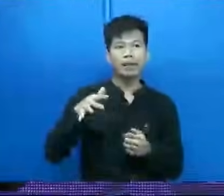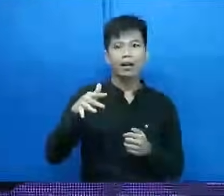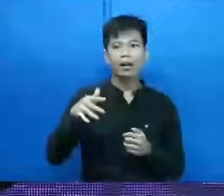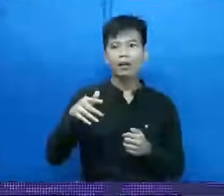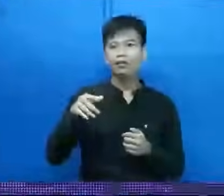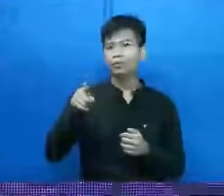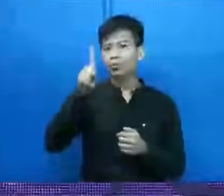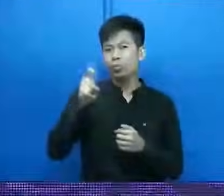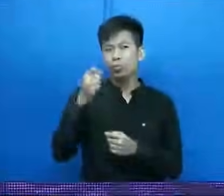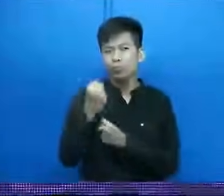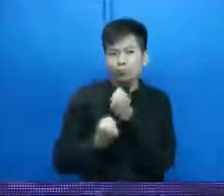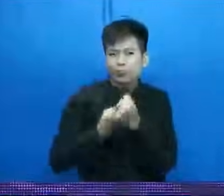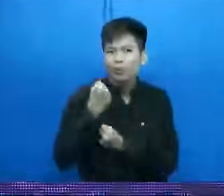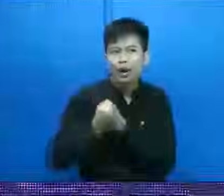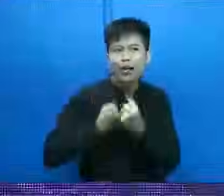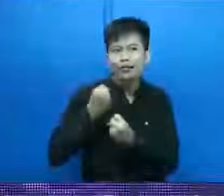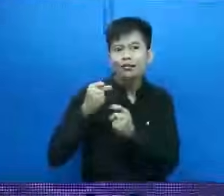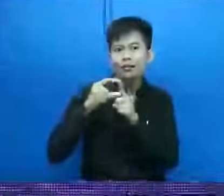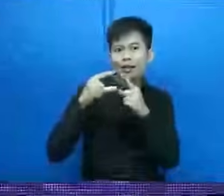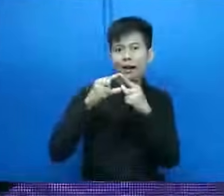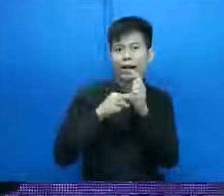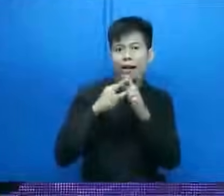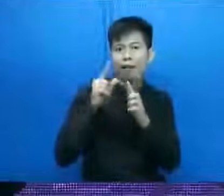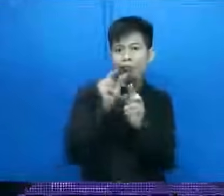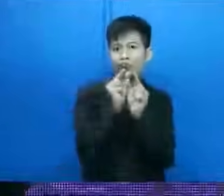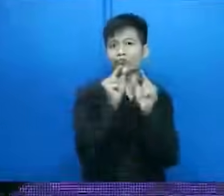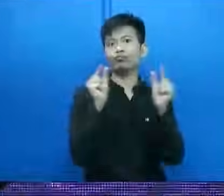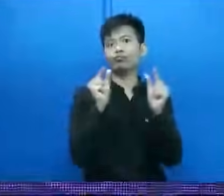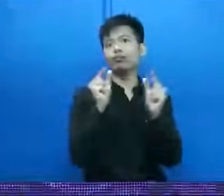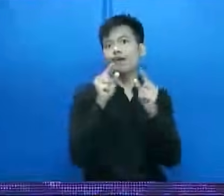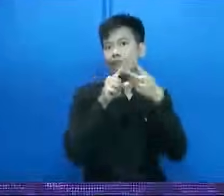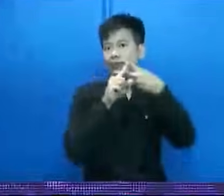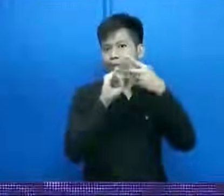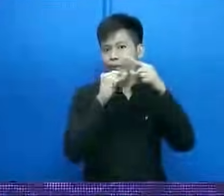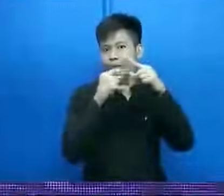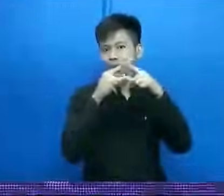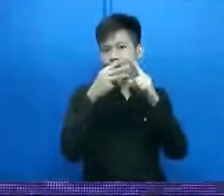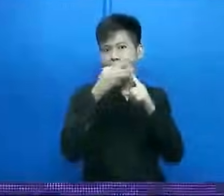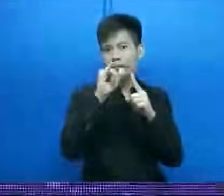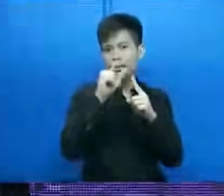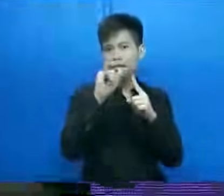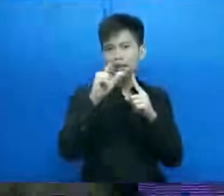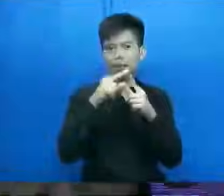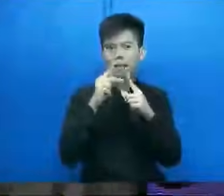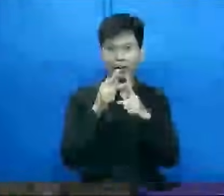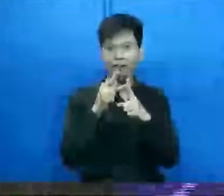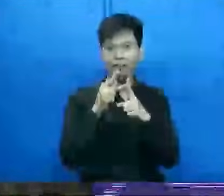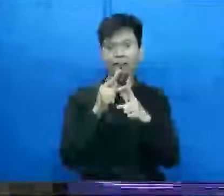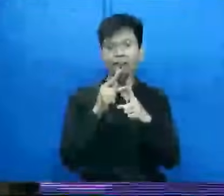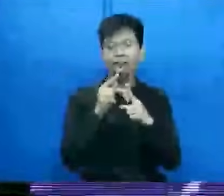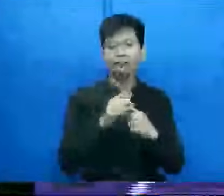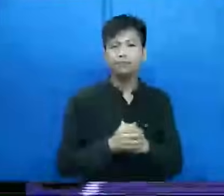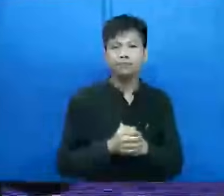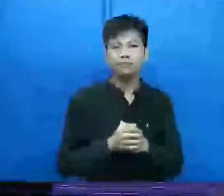itu butuh perjuangan dengan dana, maka muncullah kalimat fi sabilillah bi amwalihim, dengan dana. Maaf